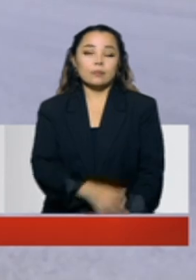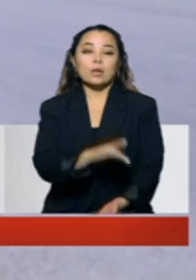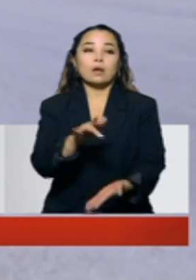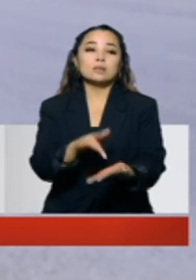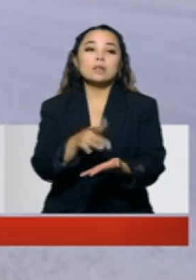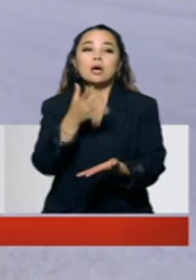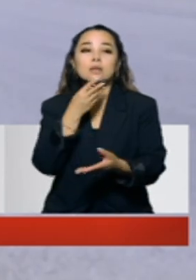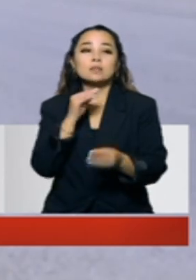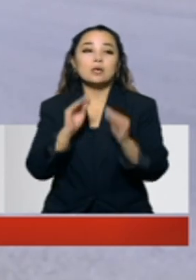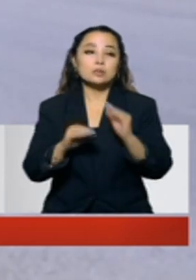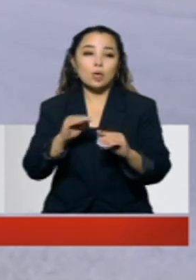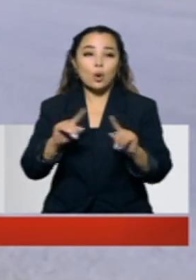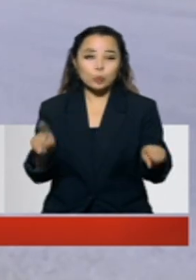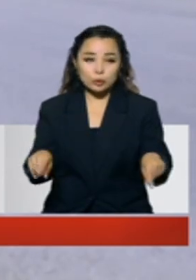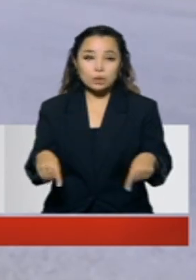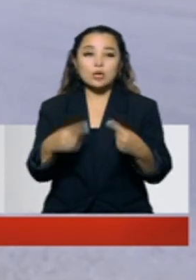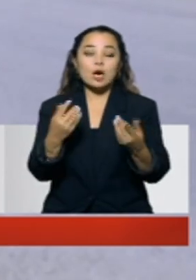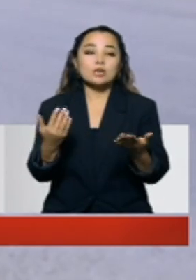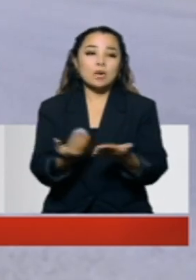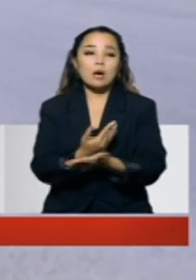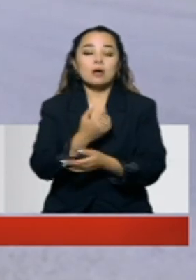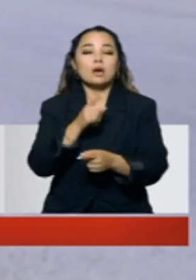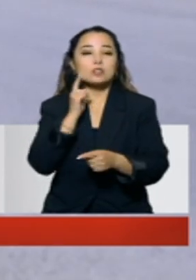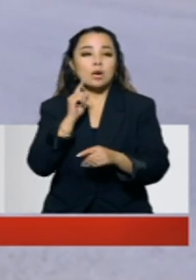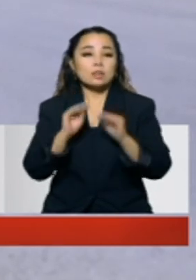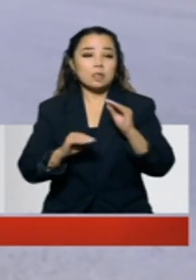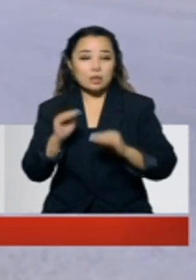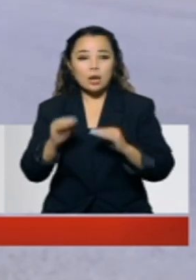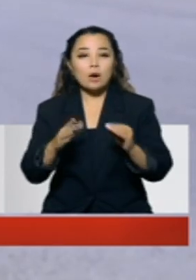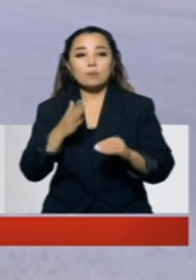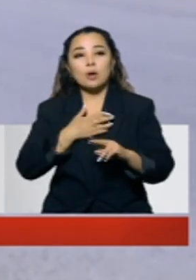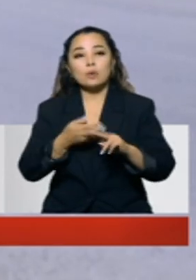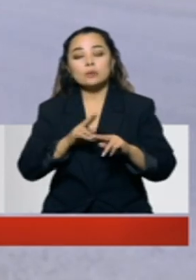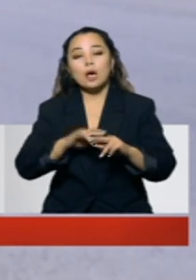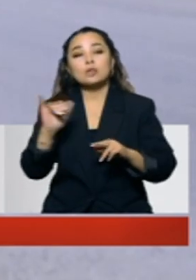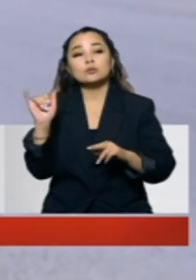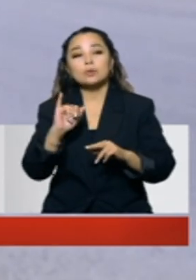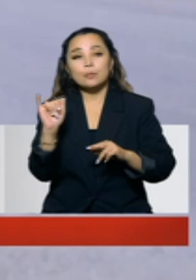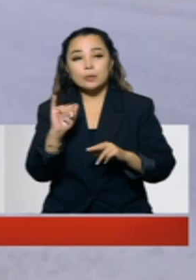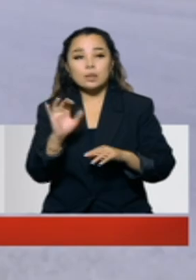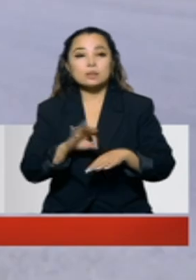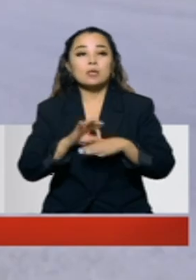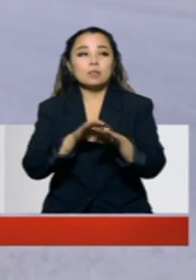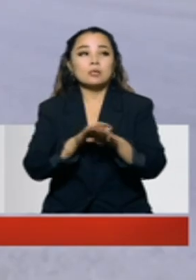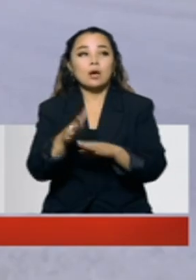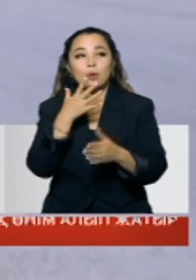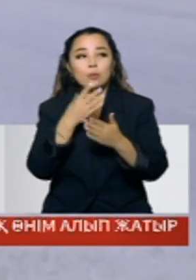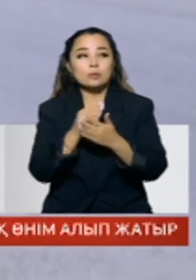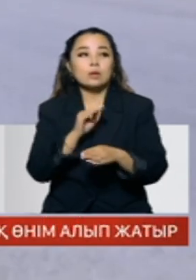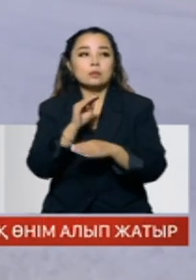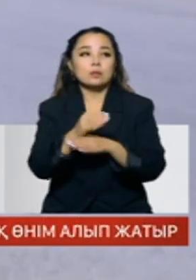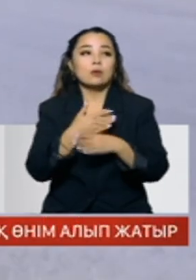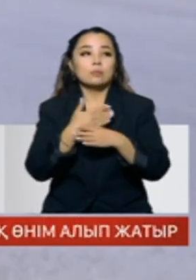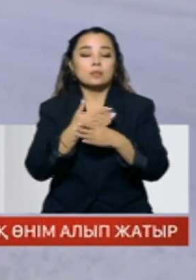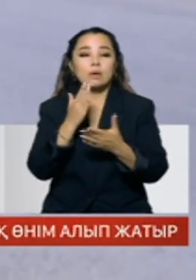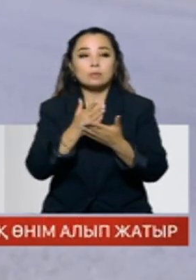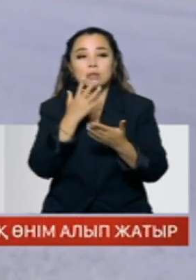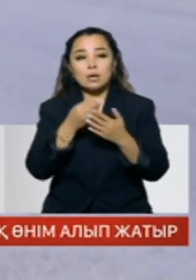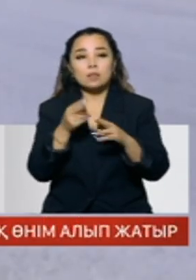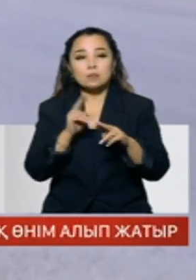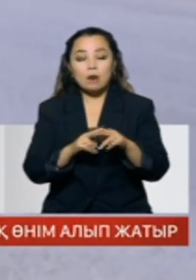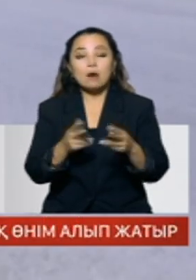Қаламыздың көркейіп, өркендеуіне, жаңарып, жасаруына біз осындай сенбіліктер арқылы өз үлесімізді қосып келе